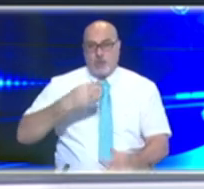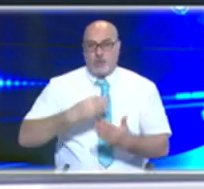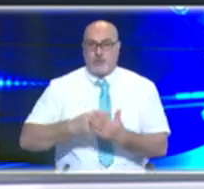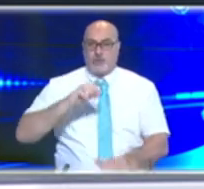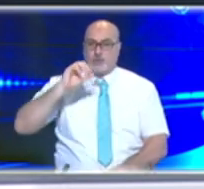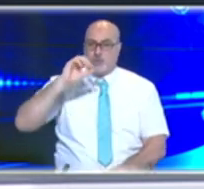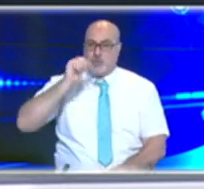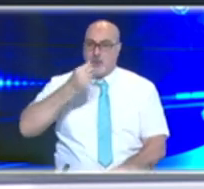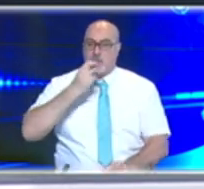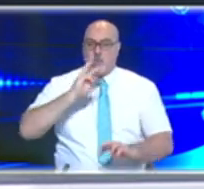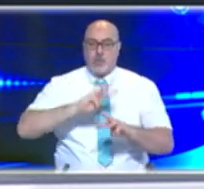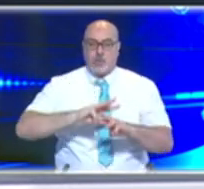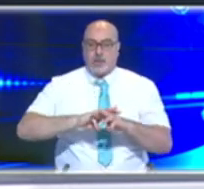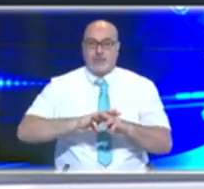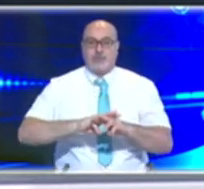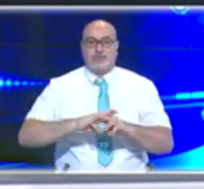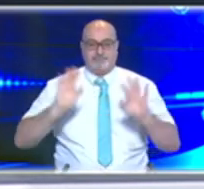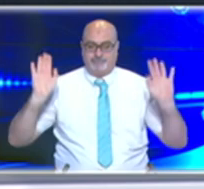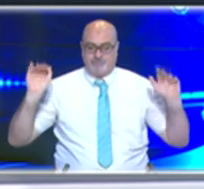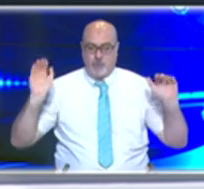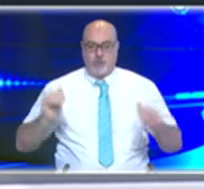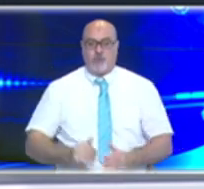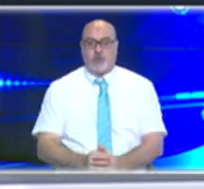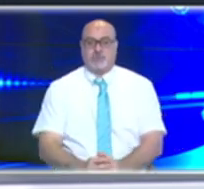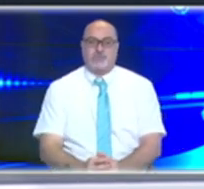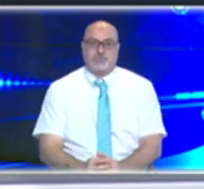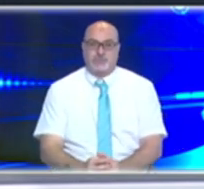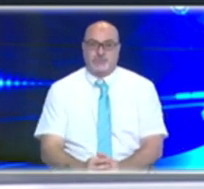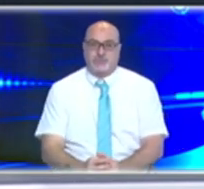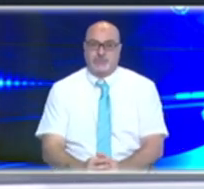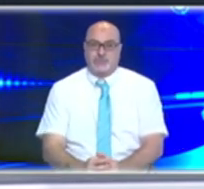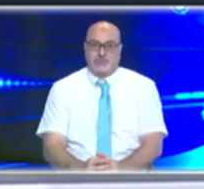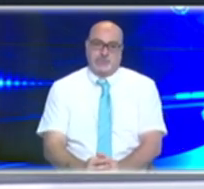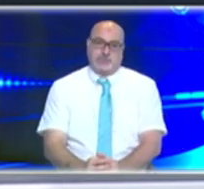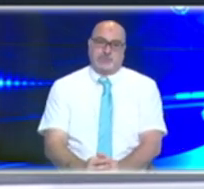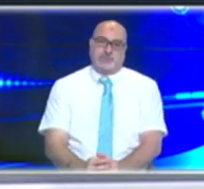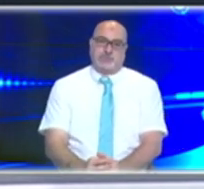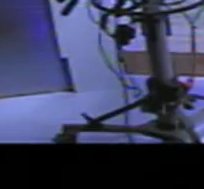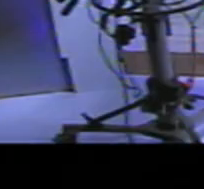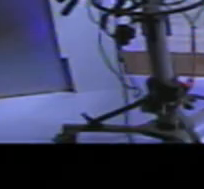تمام 10 في موجز لأهم الأخبار. أترككم في أمان الله.